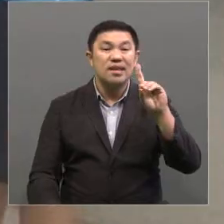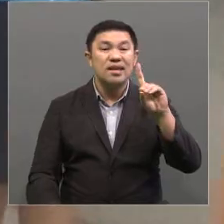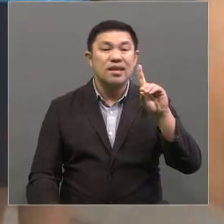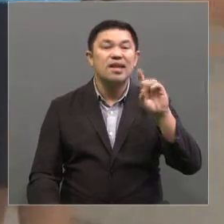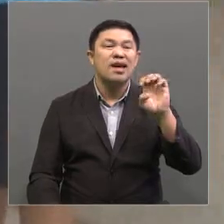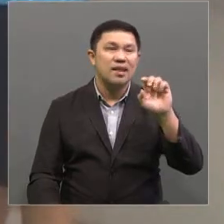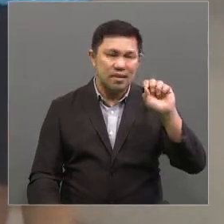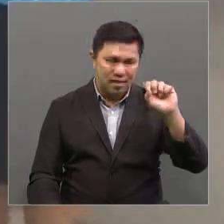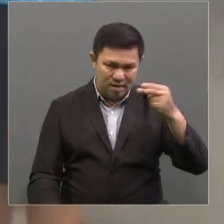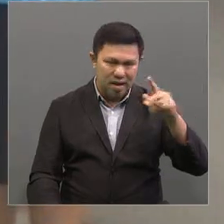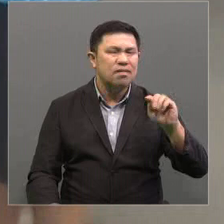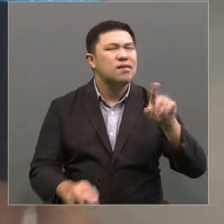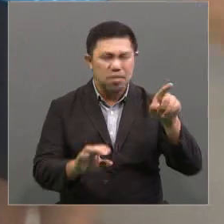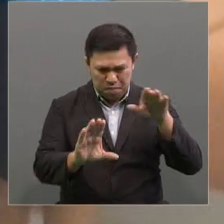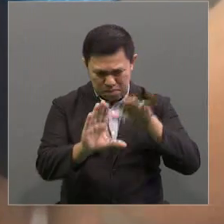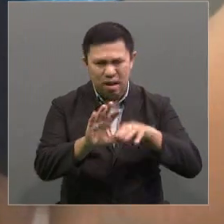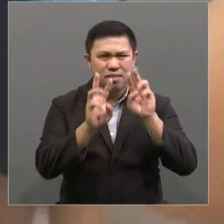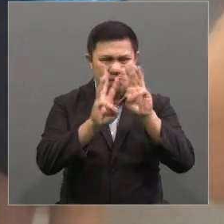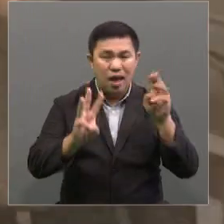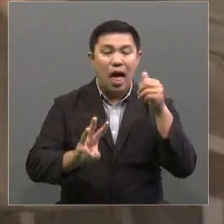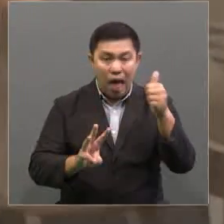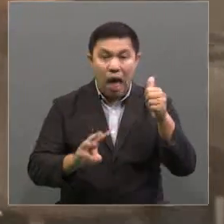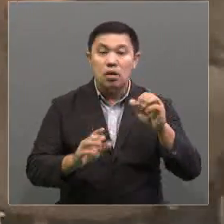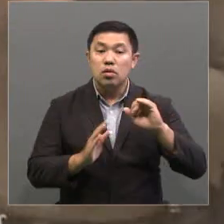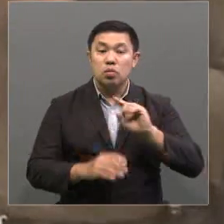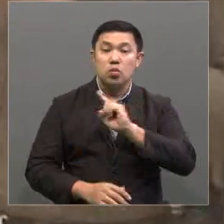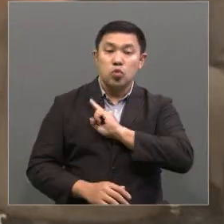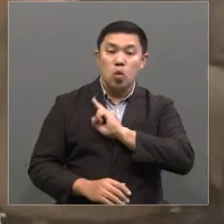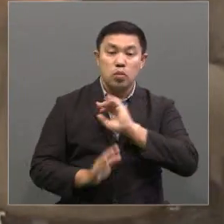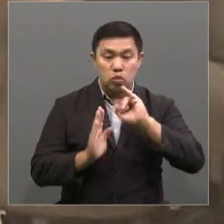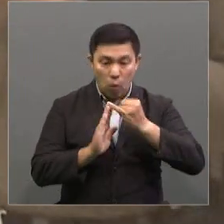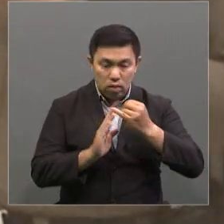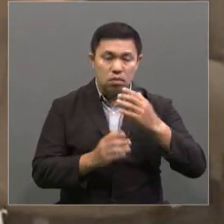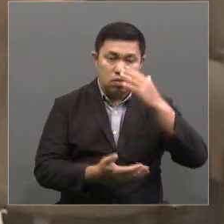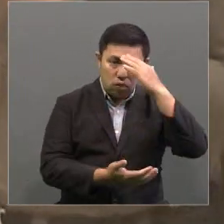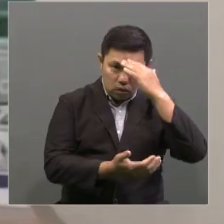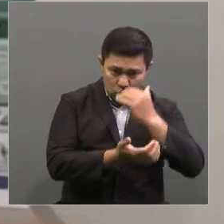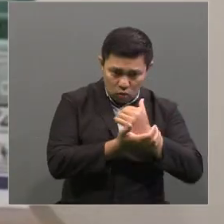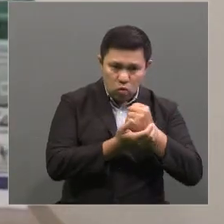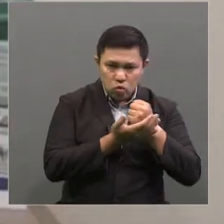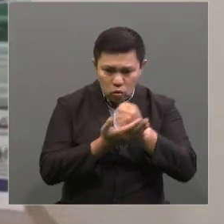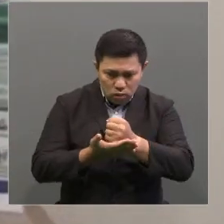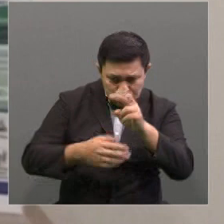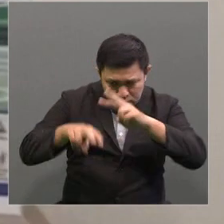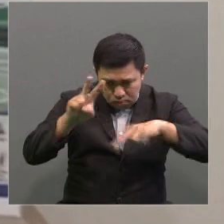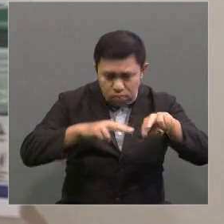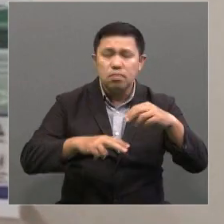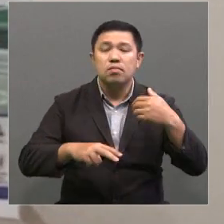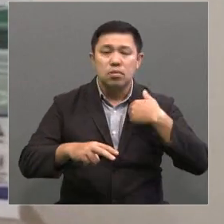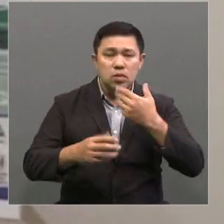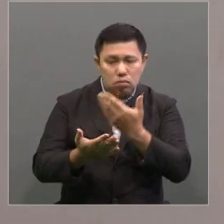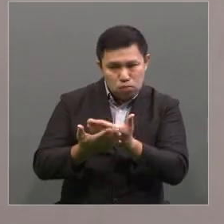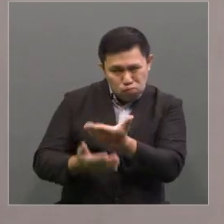det.dopa.go.th ก็เข้าไปลงทางออนไลน์ก็ได้แล้วทางจังหวัดเนี่ยเขาจะร่วมกับตำรวจปราบปรามการทวงหนี้โดยผิดกฎหมายด้วยน